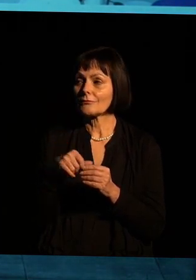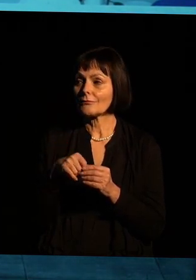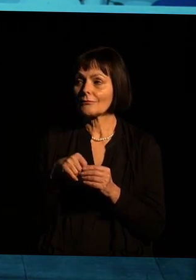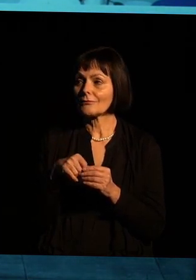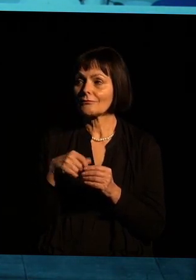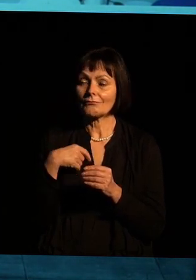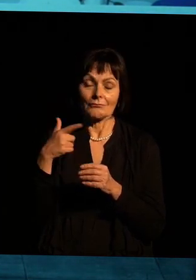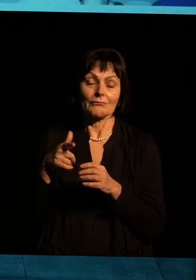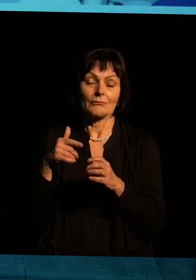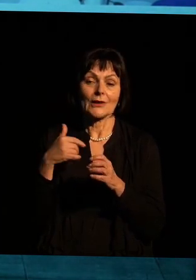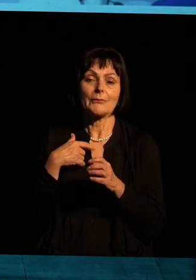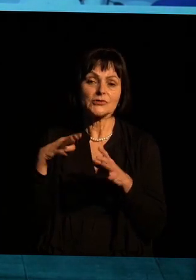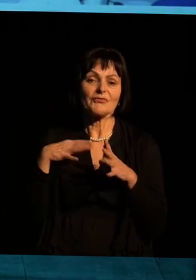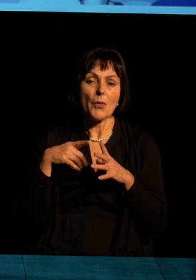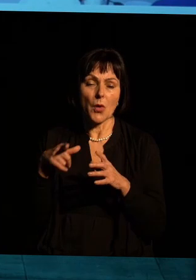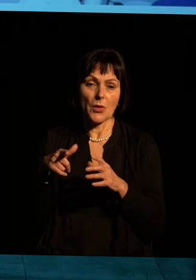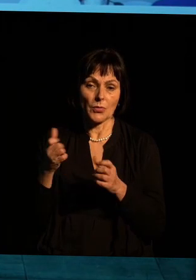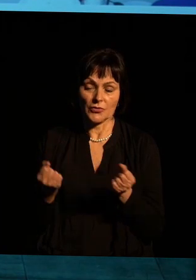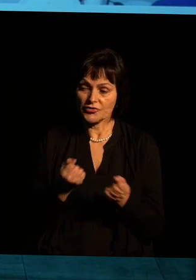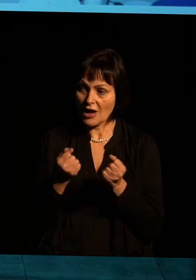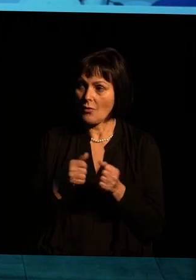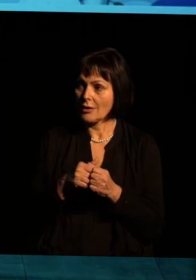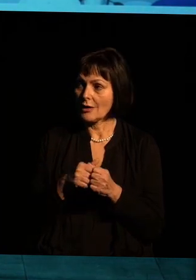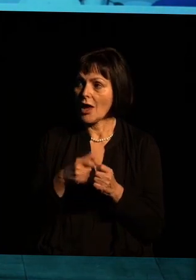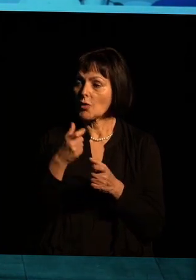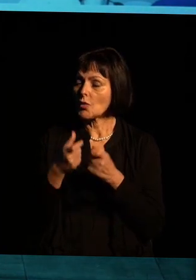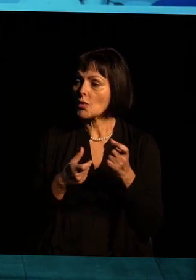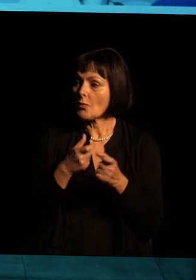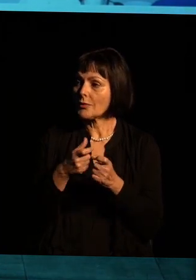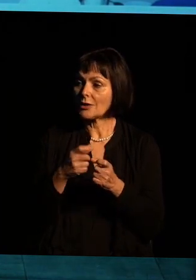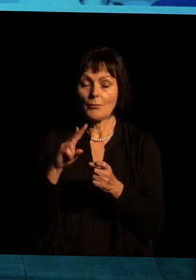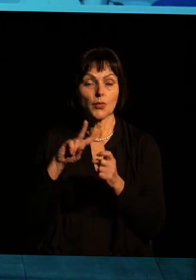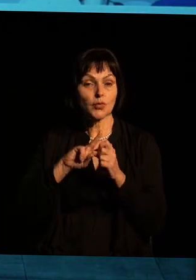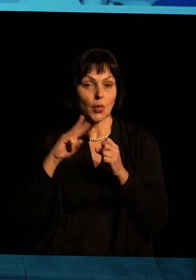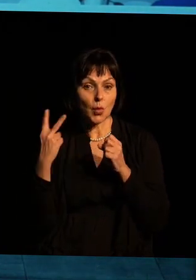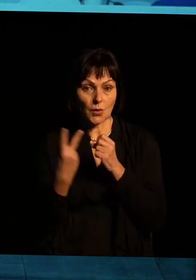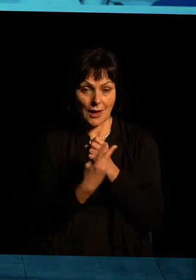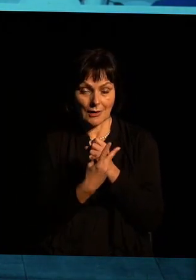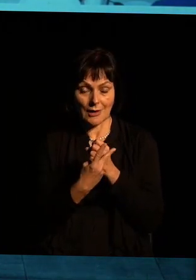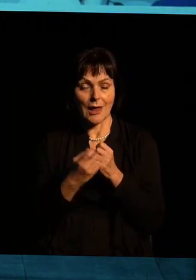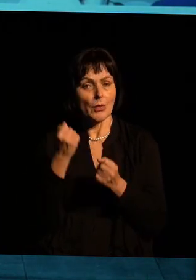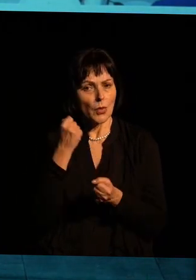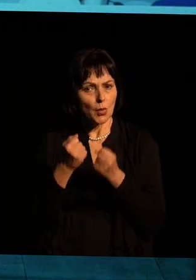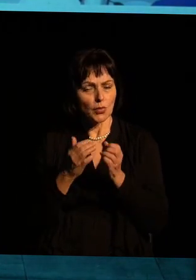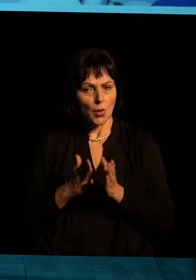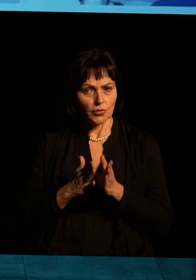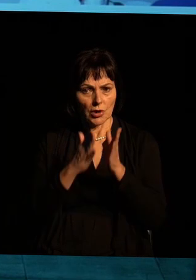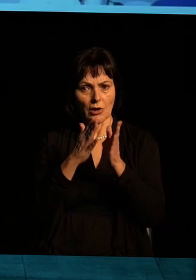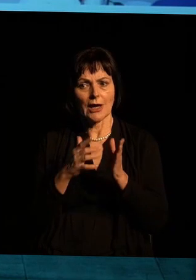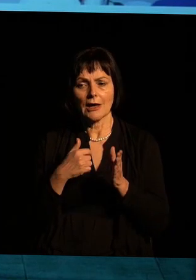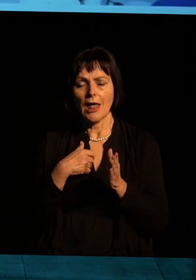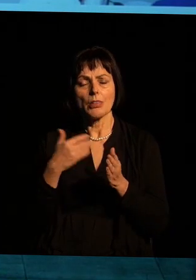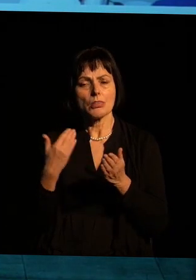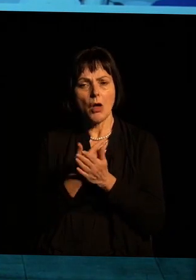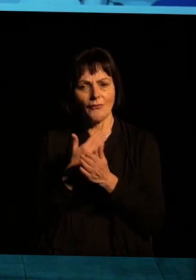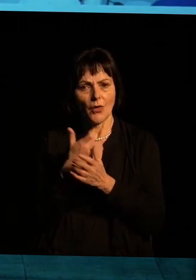pełną rękę do swobodną do działania. No i robili po drugiej stronie właśnie na dosyć trudną drogę, nawet częściowo